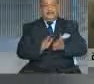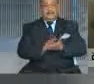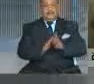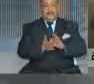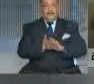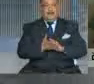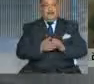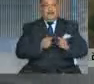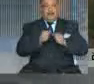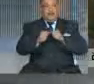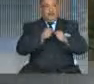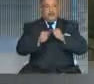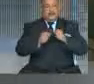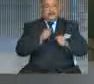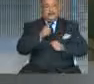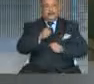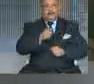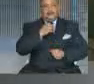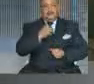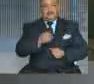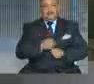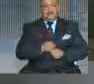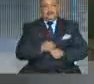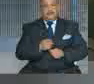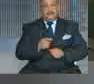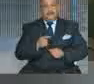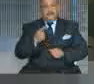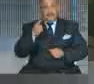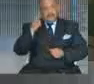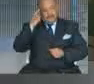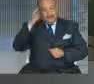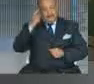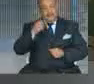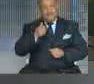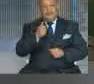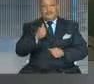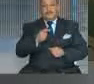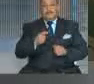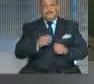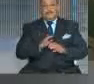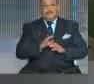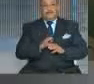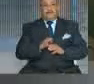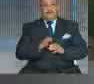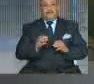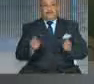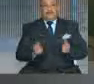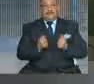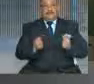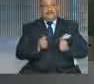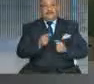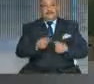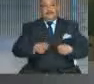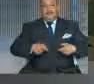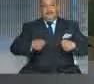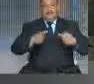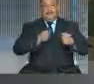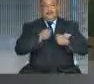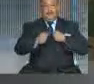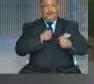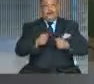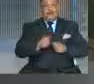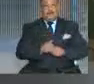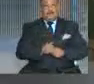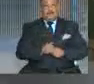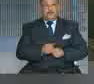الغربي بقفصة الملاكمة، جمعية المشاركة جمعية مركز مدمج قفصة، جمعية واحد قبلي، جمعية أولمبي قبلي،